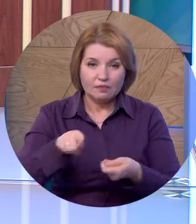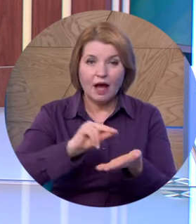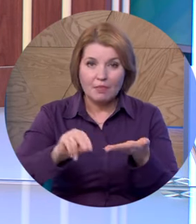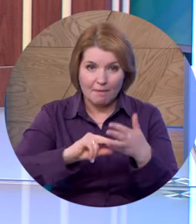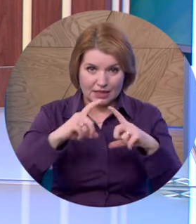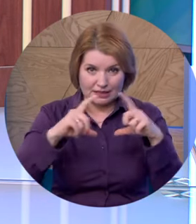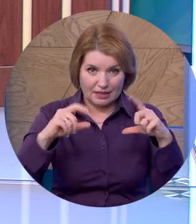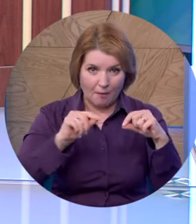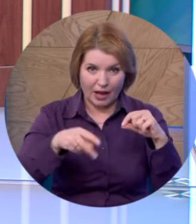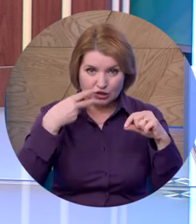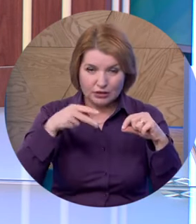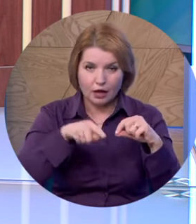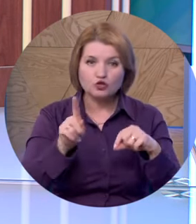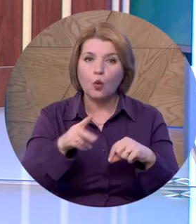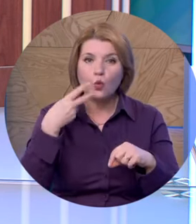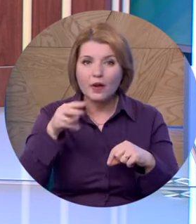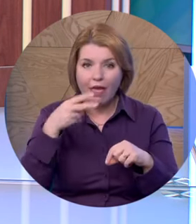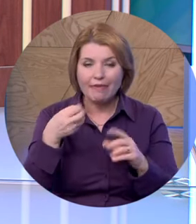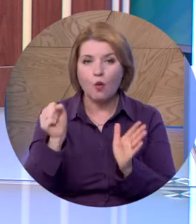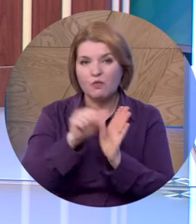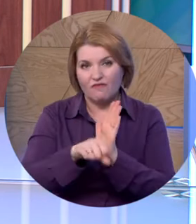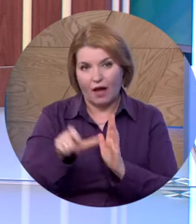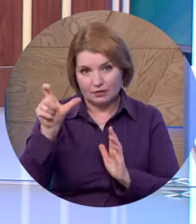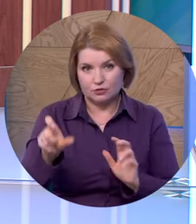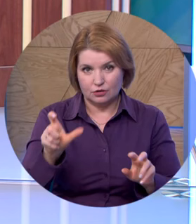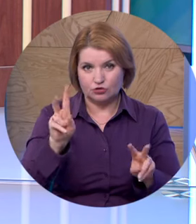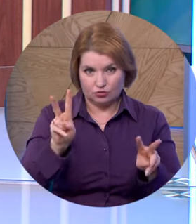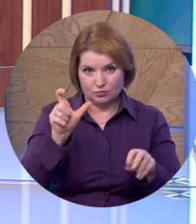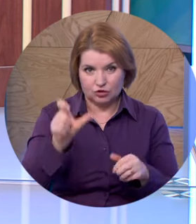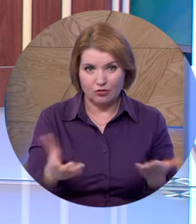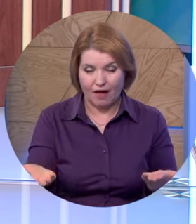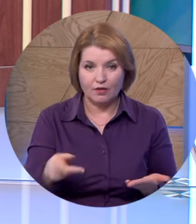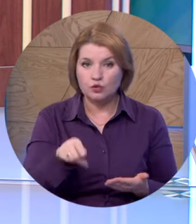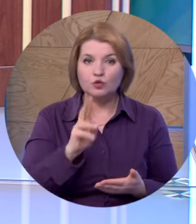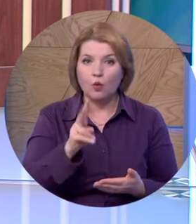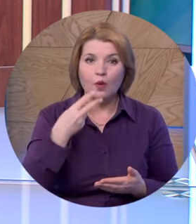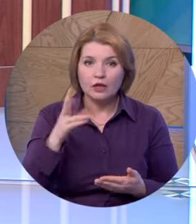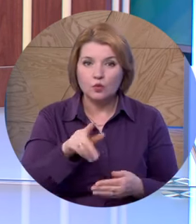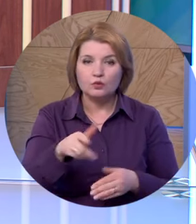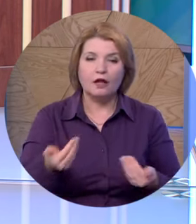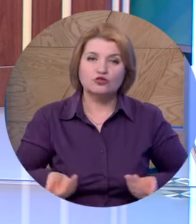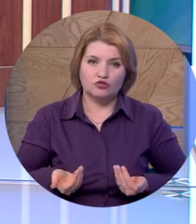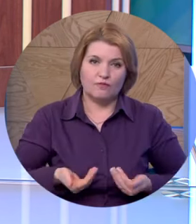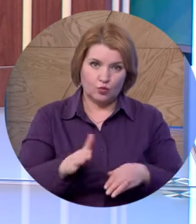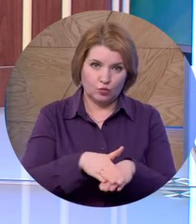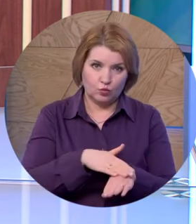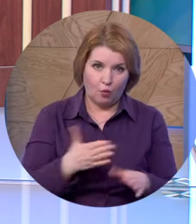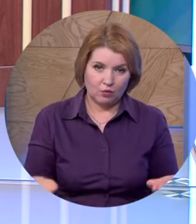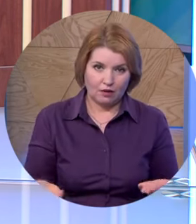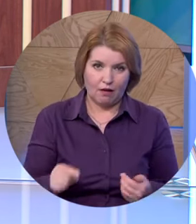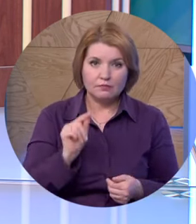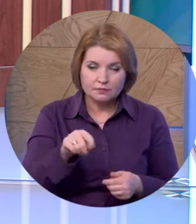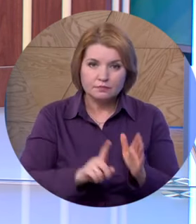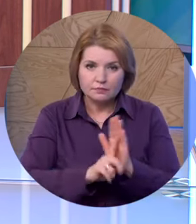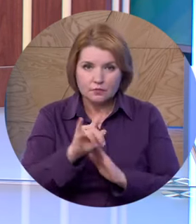убивает. Да. Но мы прекрасно знаем, что не все умерли от курения, а некоторые живут достаточно долго. То есть это та манипуляция, которая порождает у людей чувство